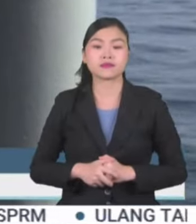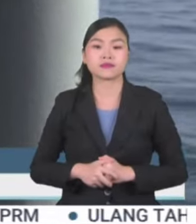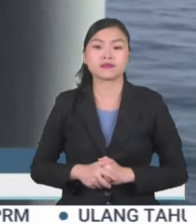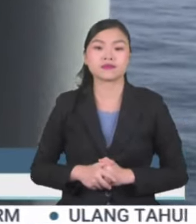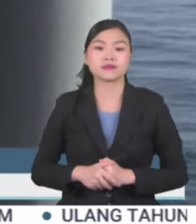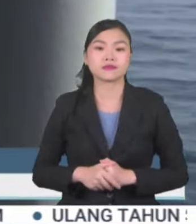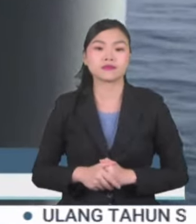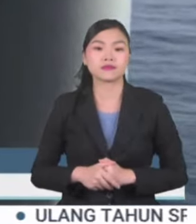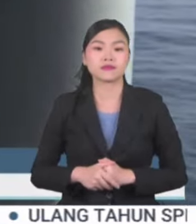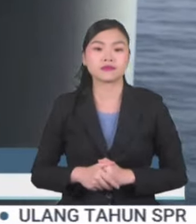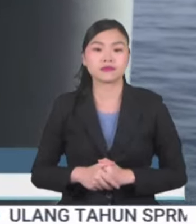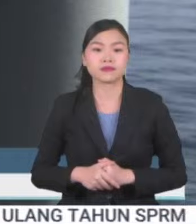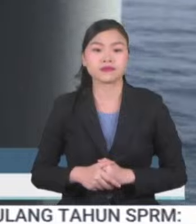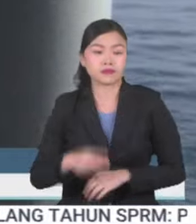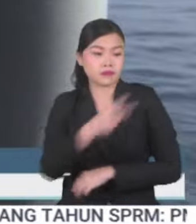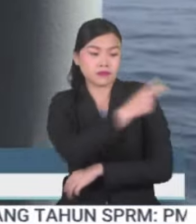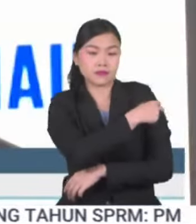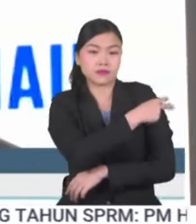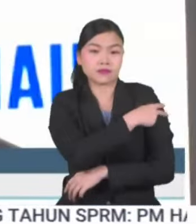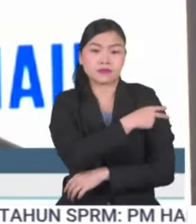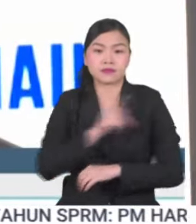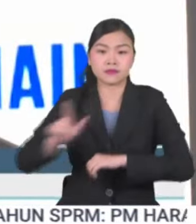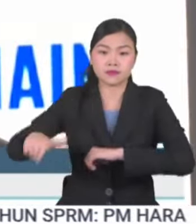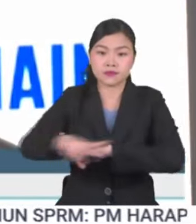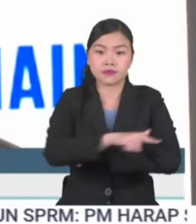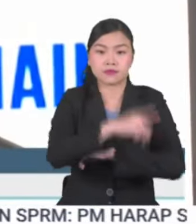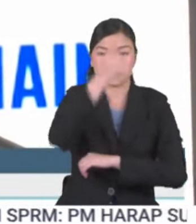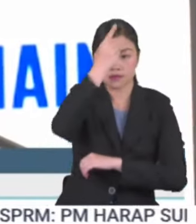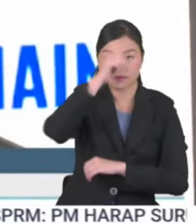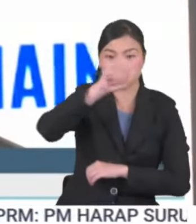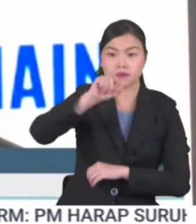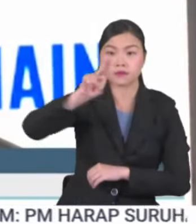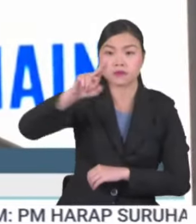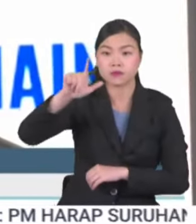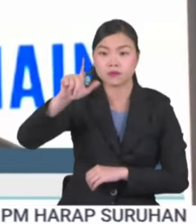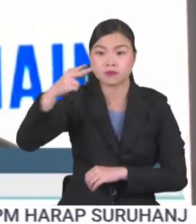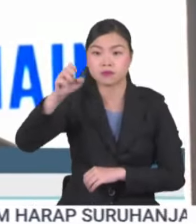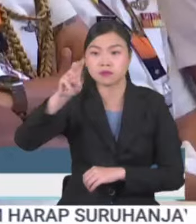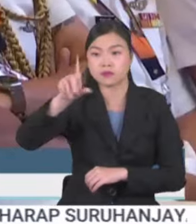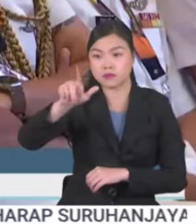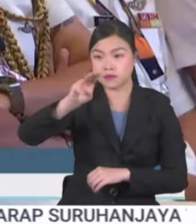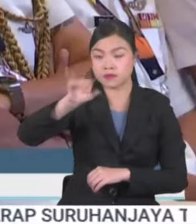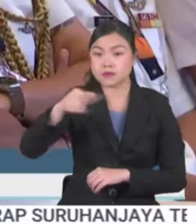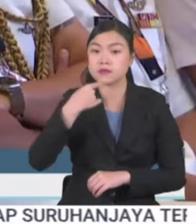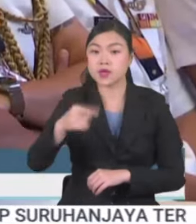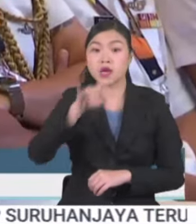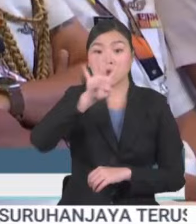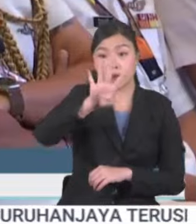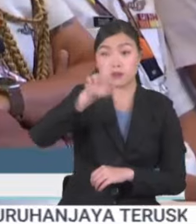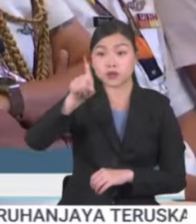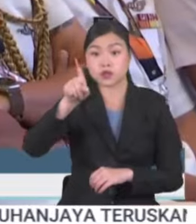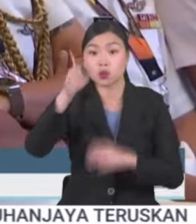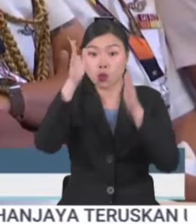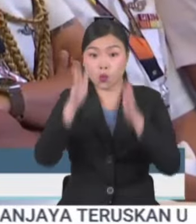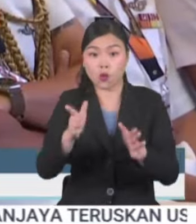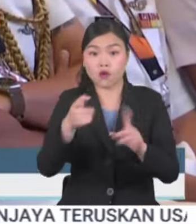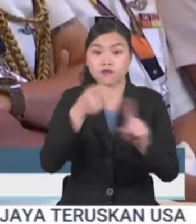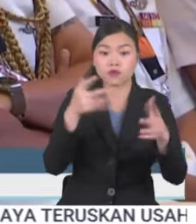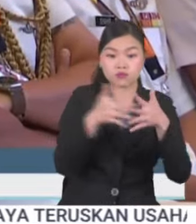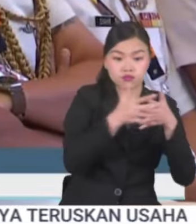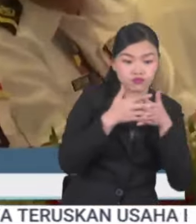Pasifik Panglima tentera laut Laksmana Datuk zulhelmi itnain berkata seramai 41 peserta terdiri Amerika